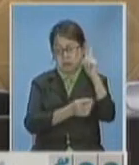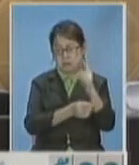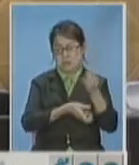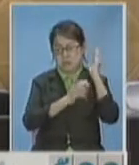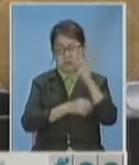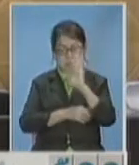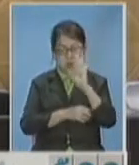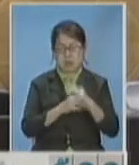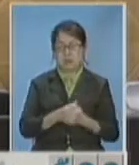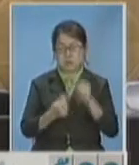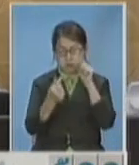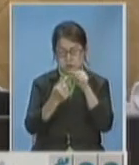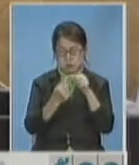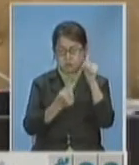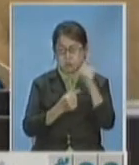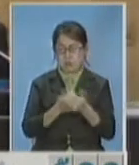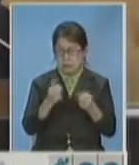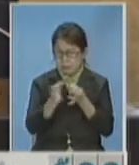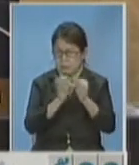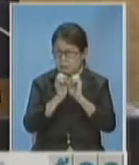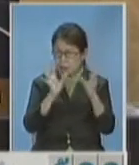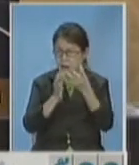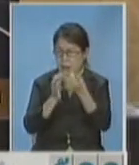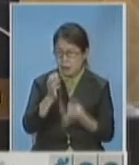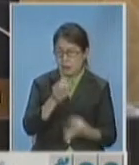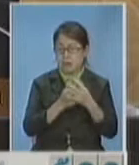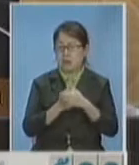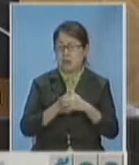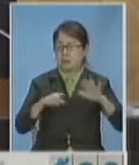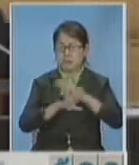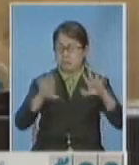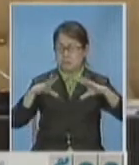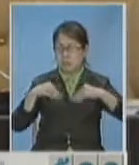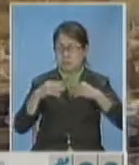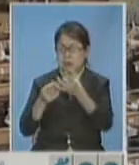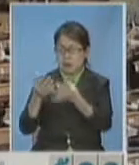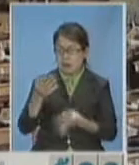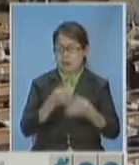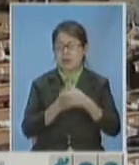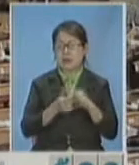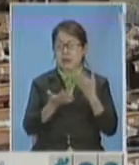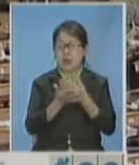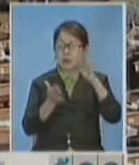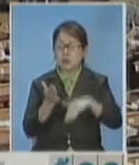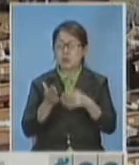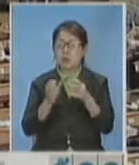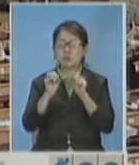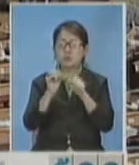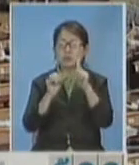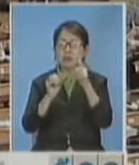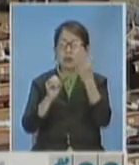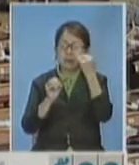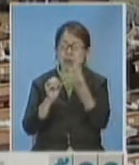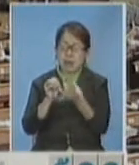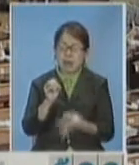ประเด็นประเด็นท่านชี้ชัดๆท่านไม่เห็นด้วยในส่วนไหนขอปรับลด 0.1%